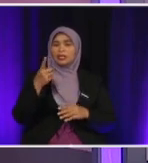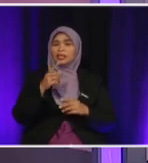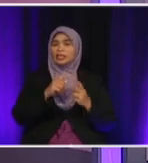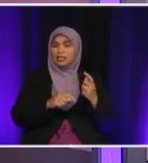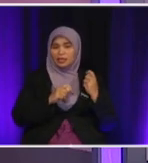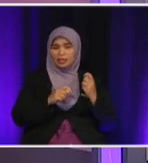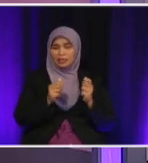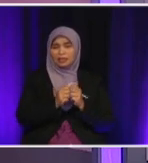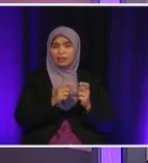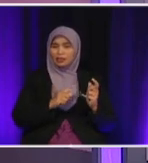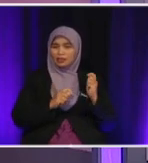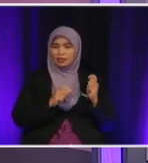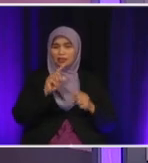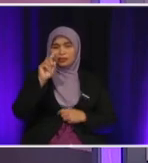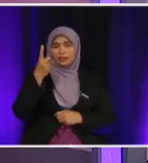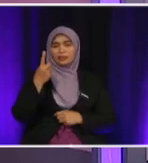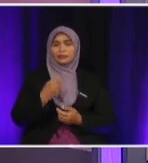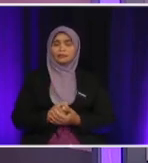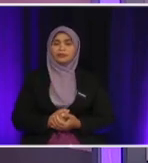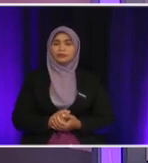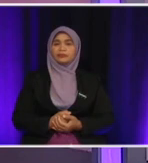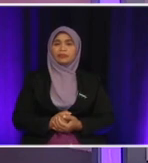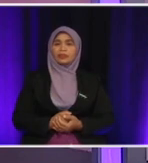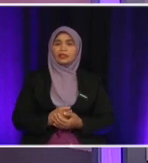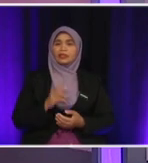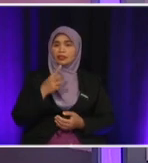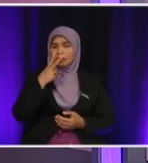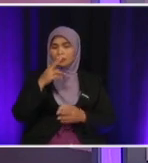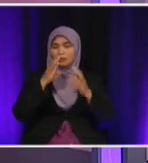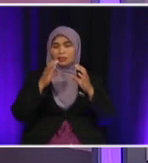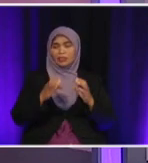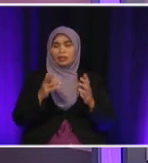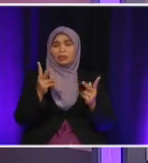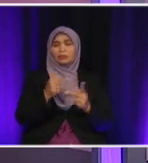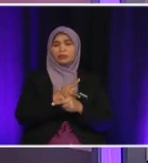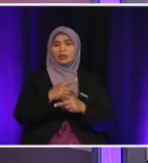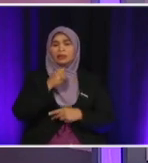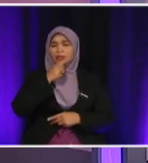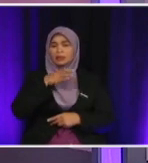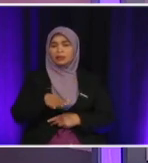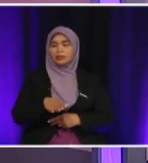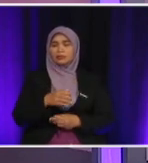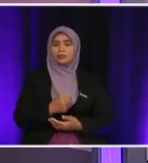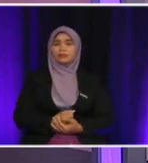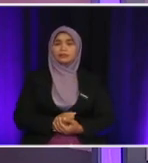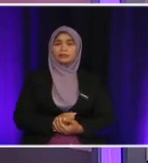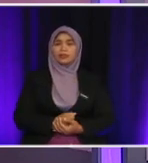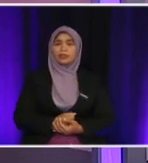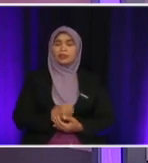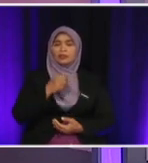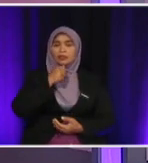Mari kita lihat pula strategi peperangan Rasulullah hebatnya Coba kita lihat yaitu